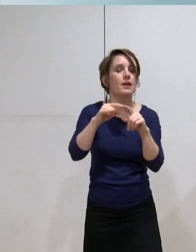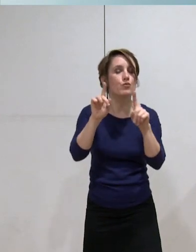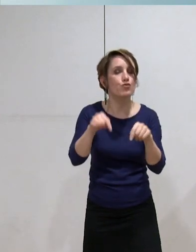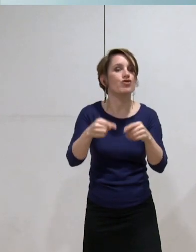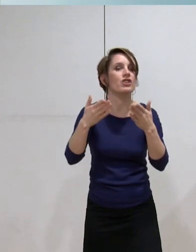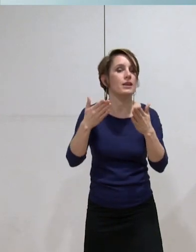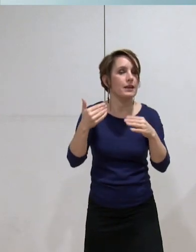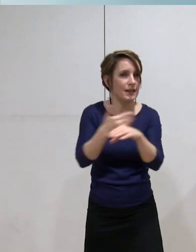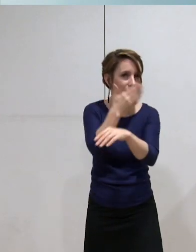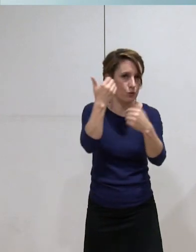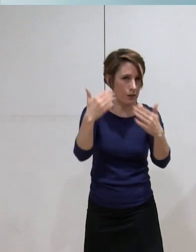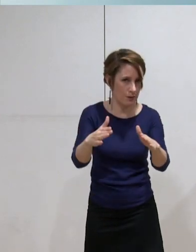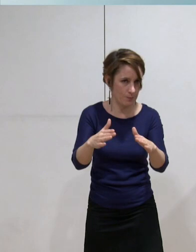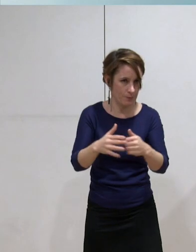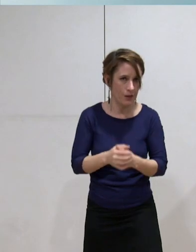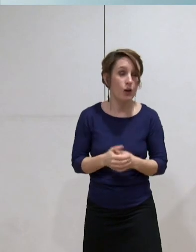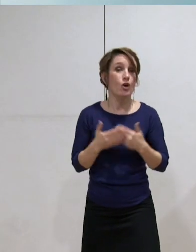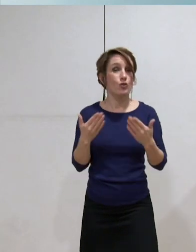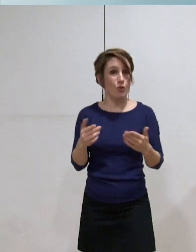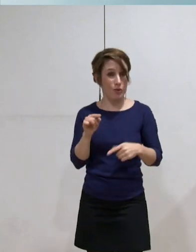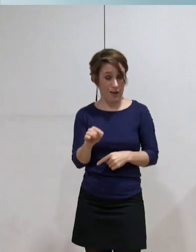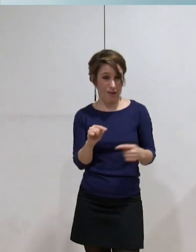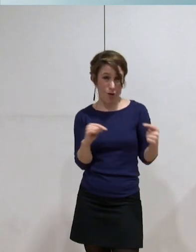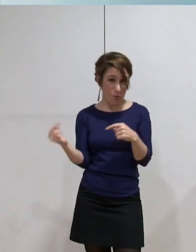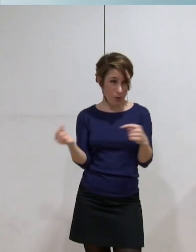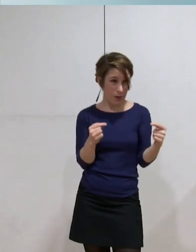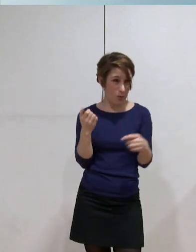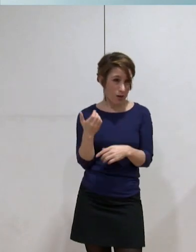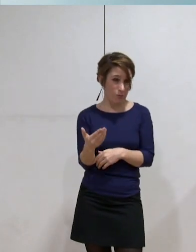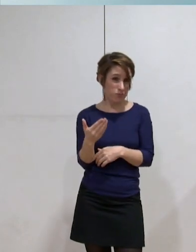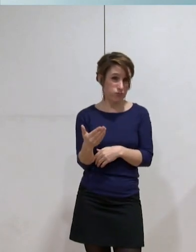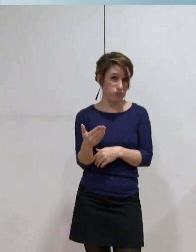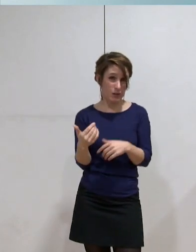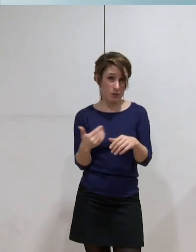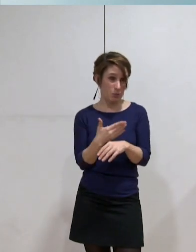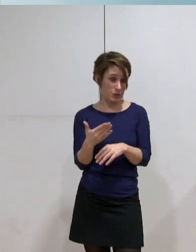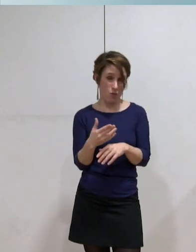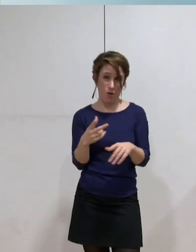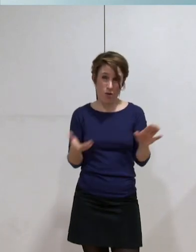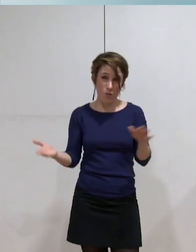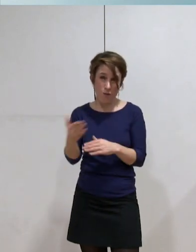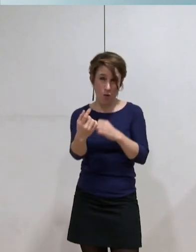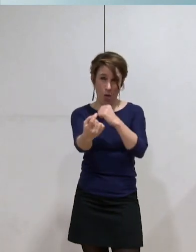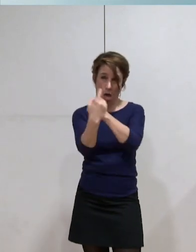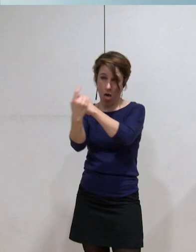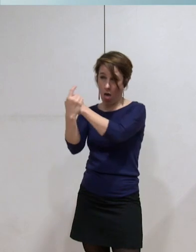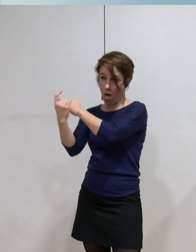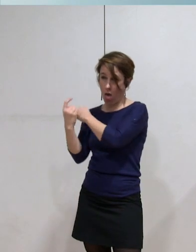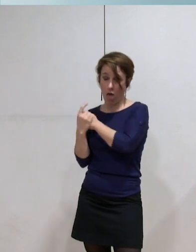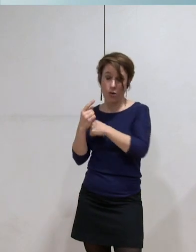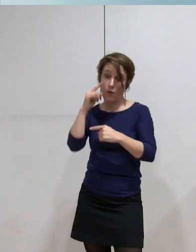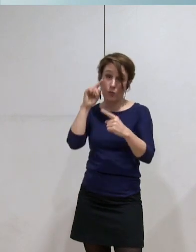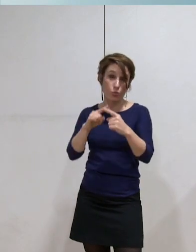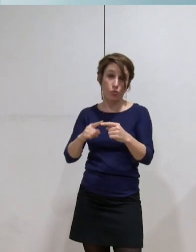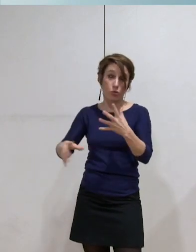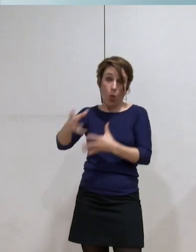il y a donc là dans ce débatl à la fois des attaques qui ont visé à noyer le poisson voire avancer